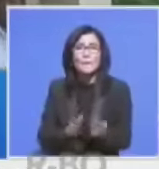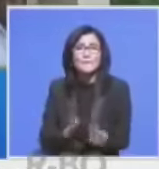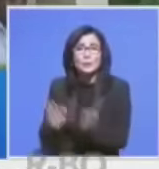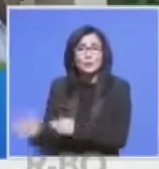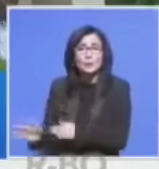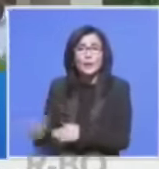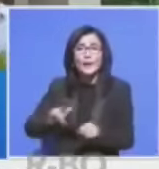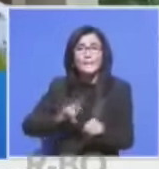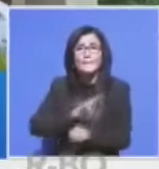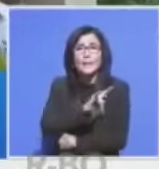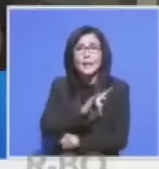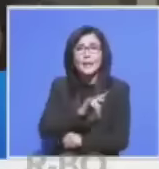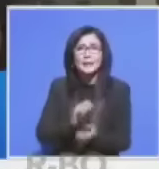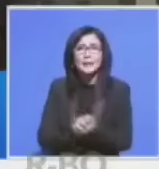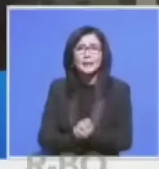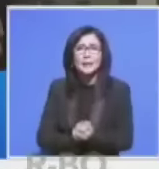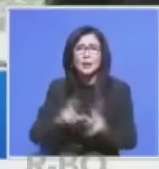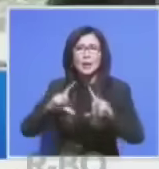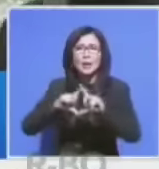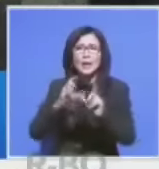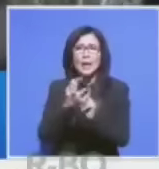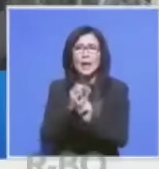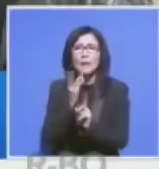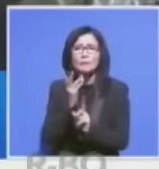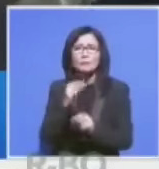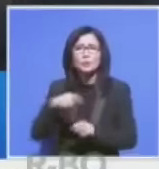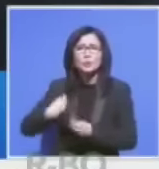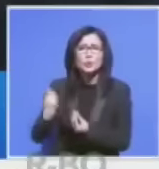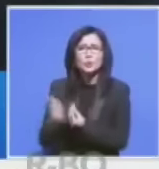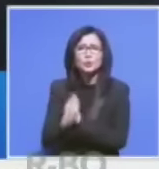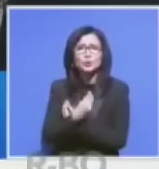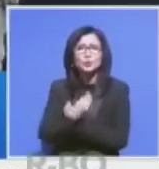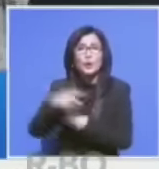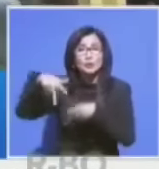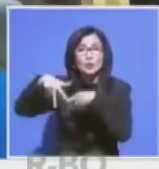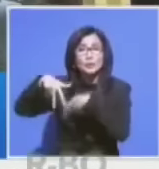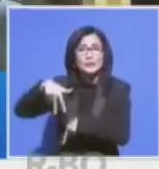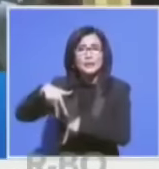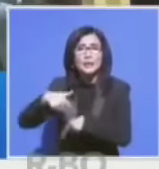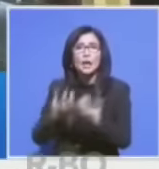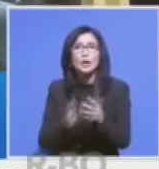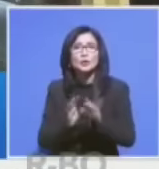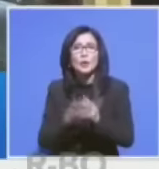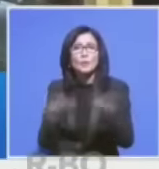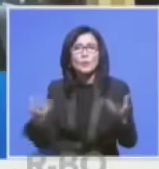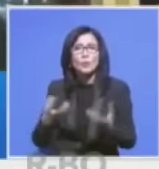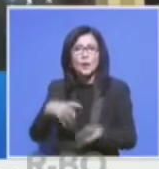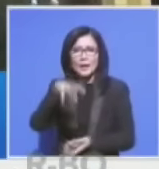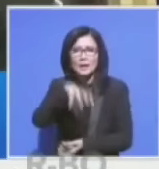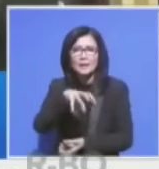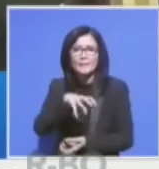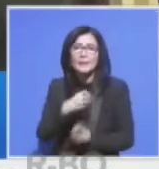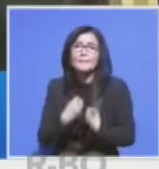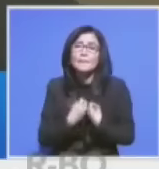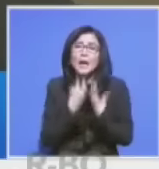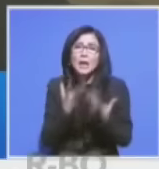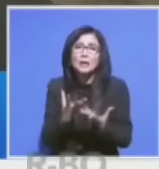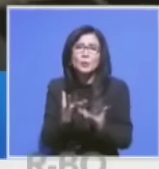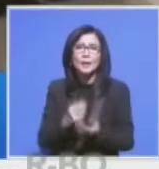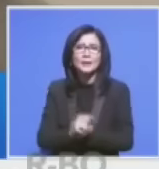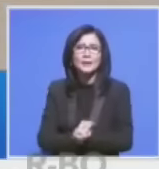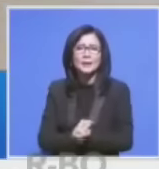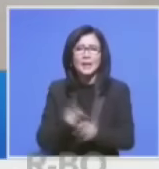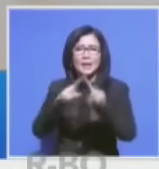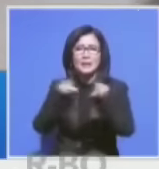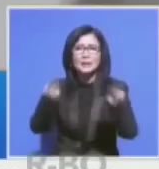16.000 jemaah Abu Turs Indonesia, pihak kepolisian daerah Sulawesi Selatan akhirnya membuka posko pengaduan jemaah Abu Turs di ruang unit